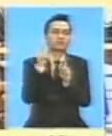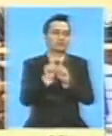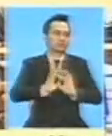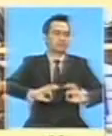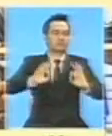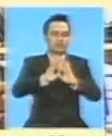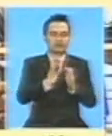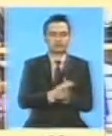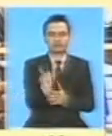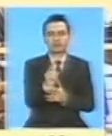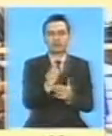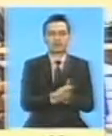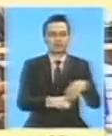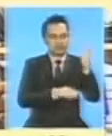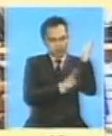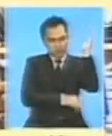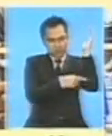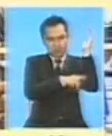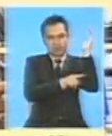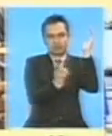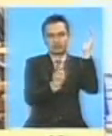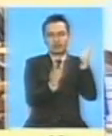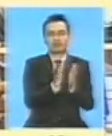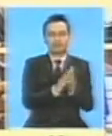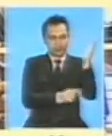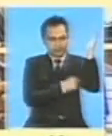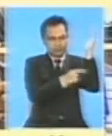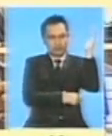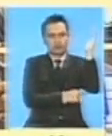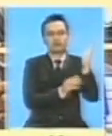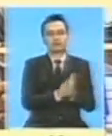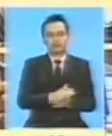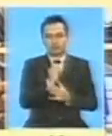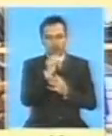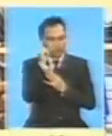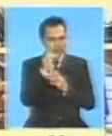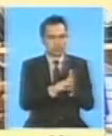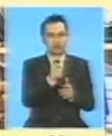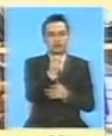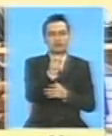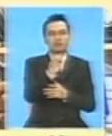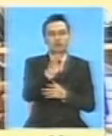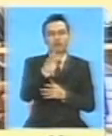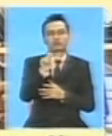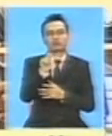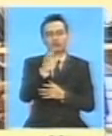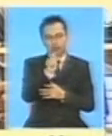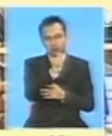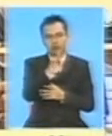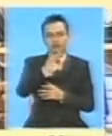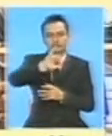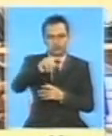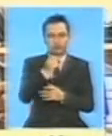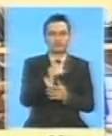านการณ์เกิดขึ้นที่ฤกษ์ปัตตานีนะฮะก็มีการทำร้ายที่อบต.หรืออบจ.น